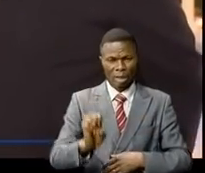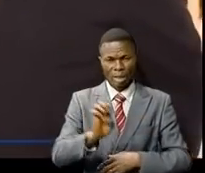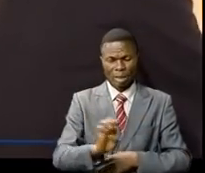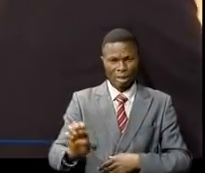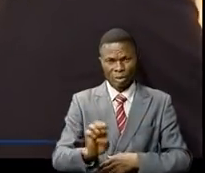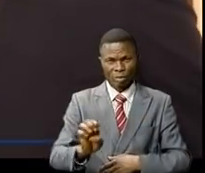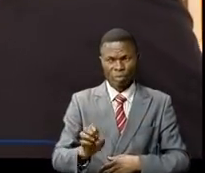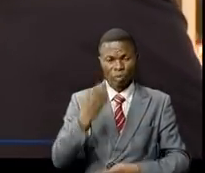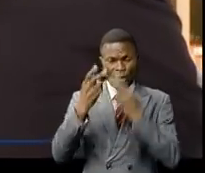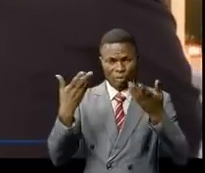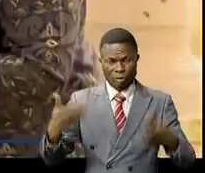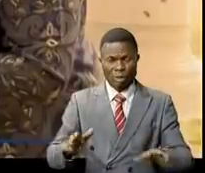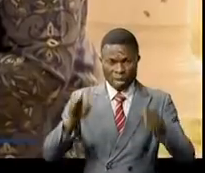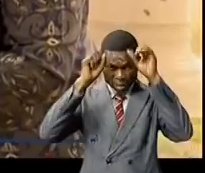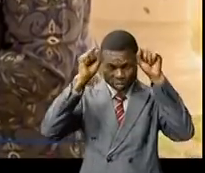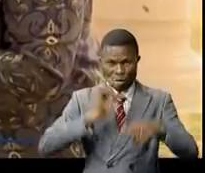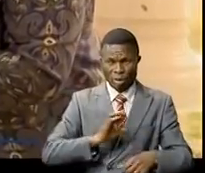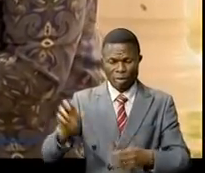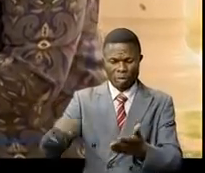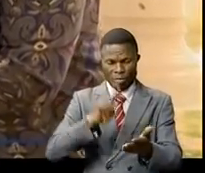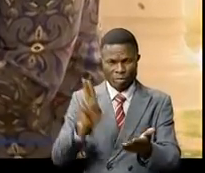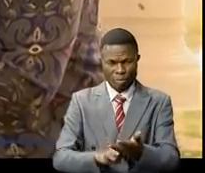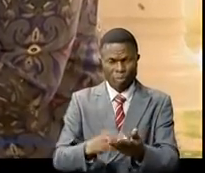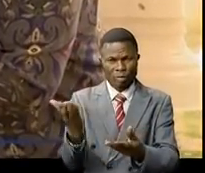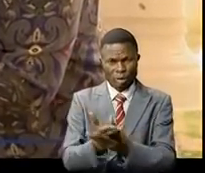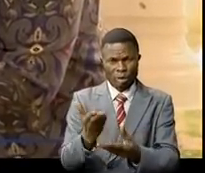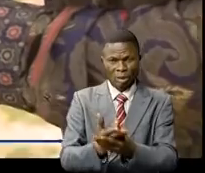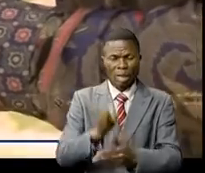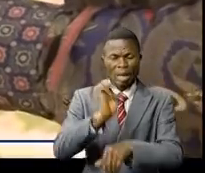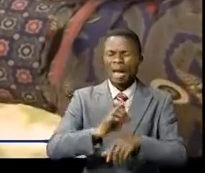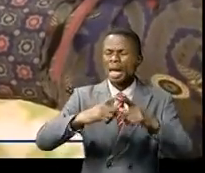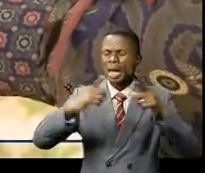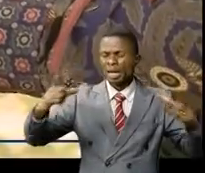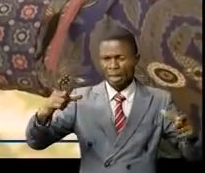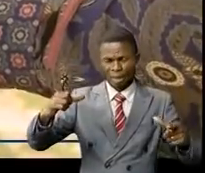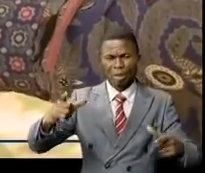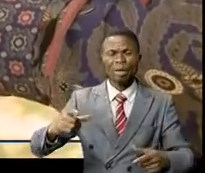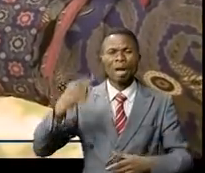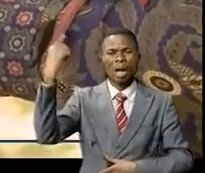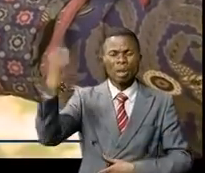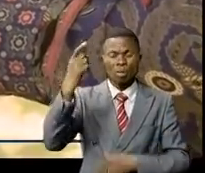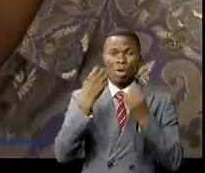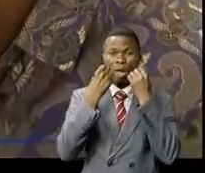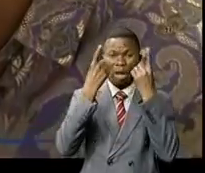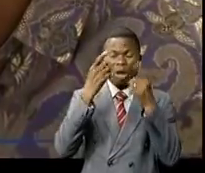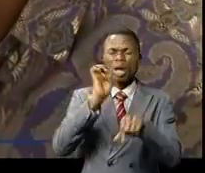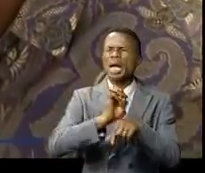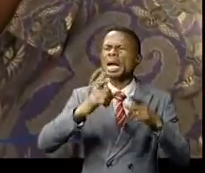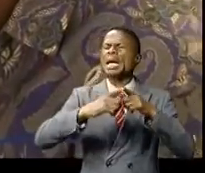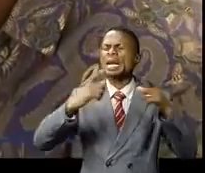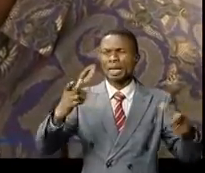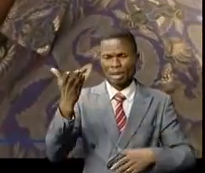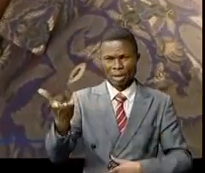visite le sud de l'état s'est livré à la signature du livre d'or de la grande mosquée il s'est dit impressionné par cette oeuvre grandiose